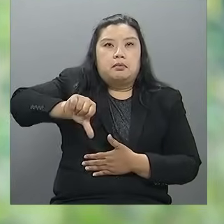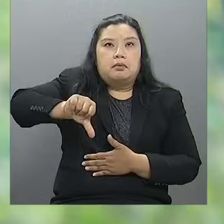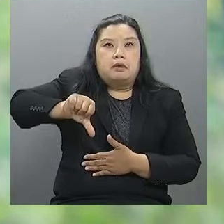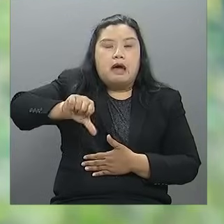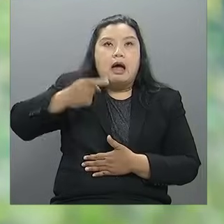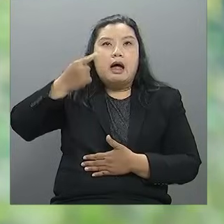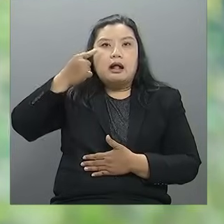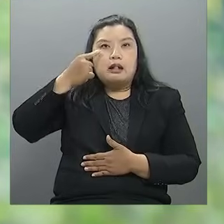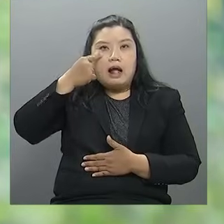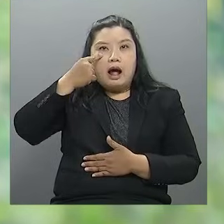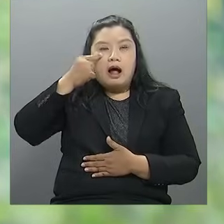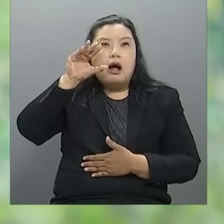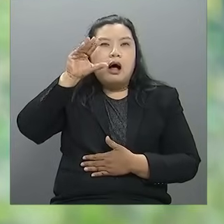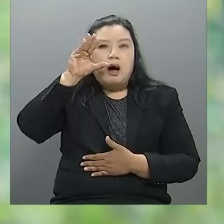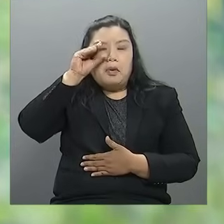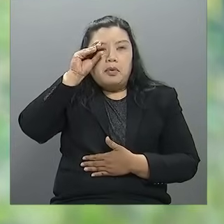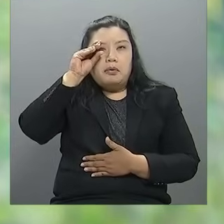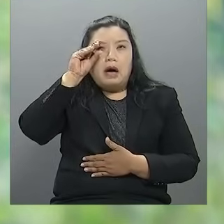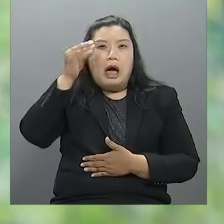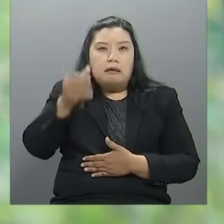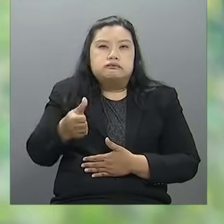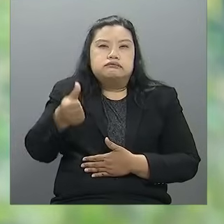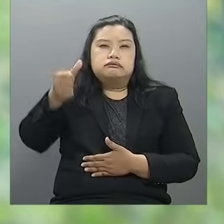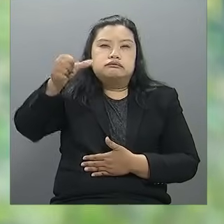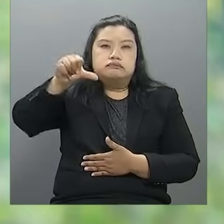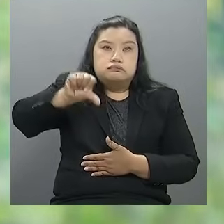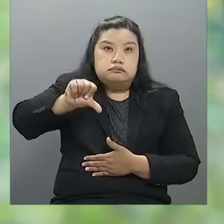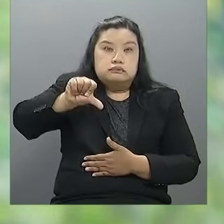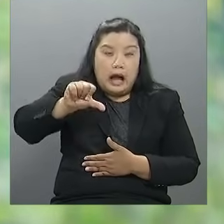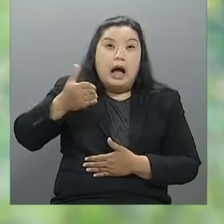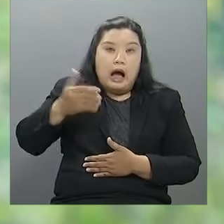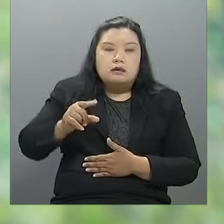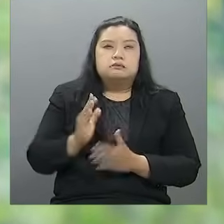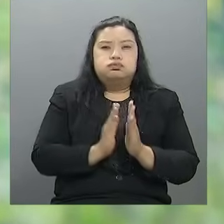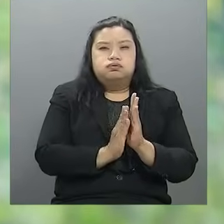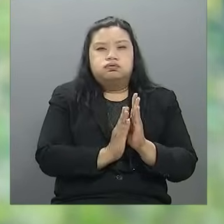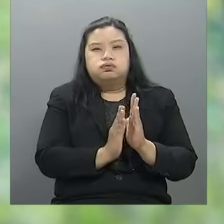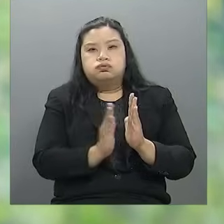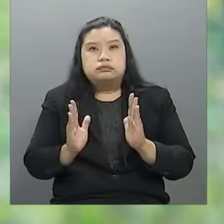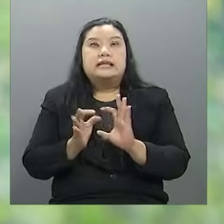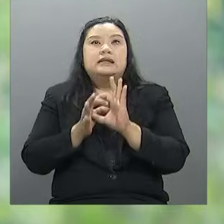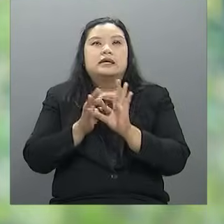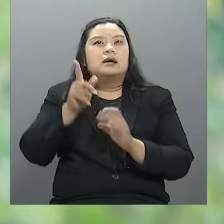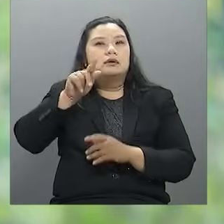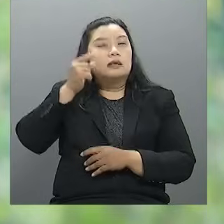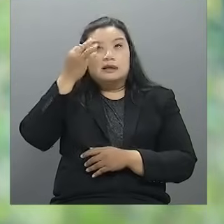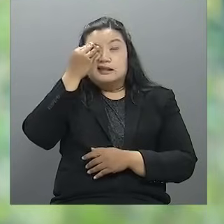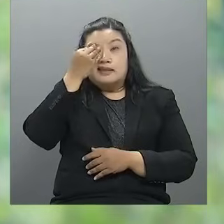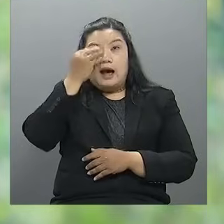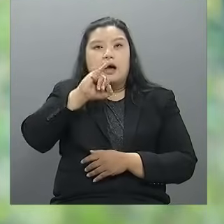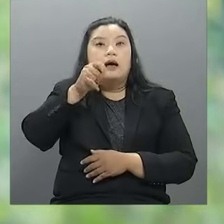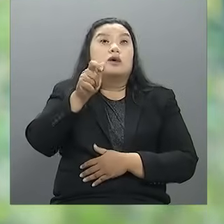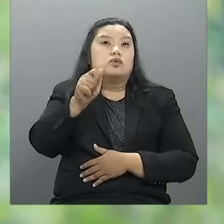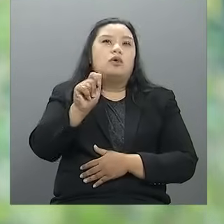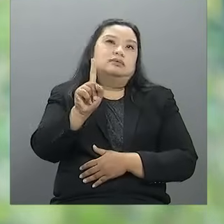ดงตา ที่ถูกทำลอยงี้นาน programก็จะไปเรขความเสรอมขจอปัสตตาเช่ง มสายตาที่ยาวหรอั้นขึ้น ไ